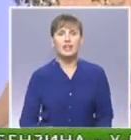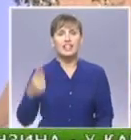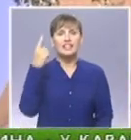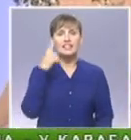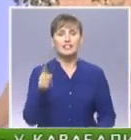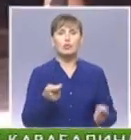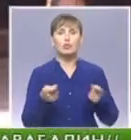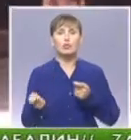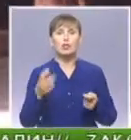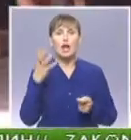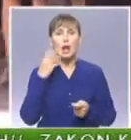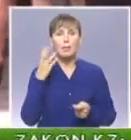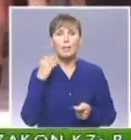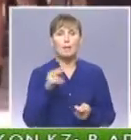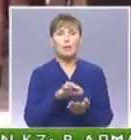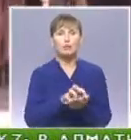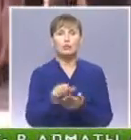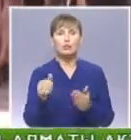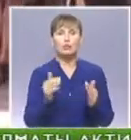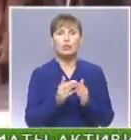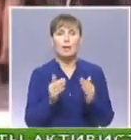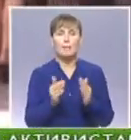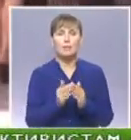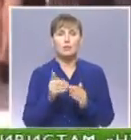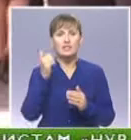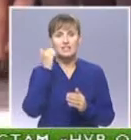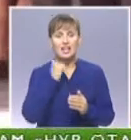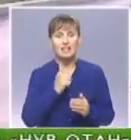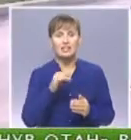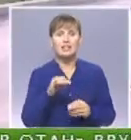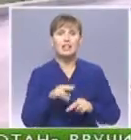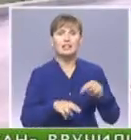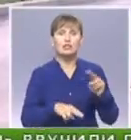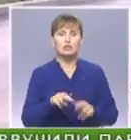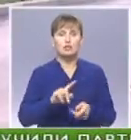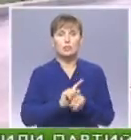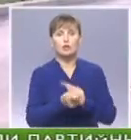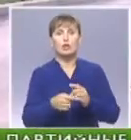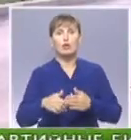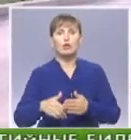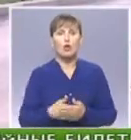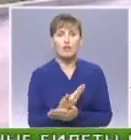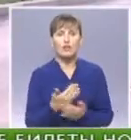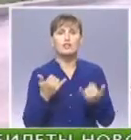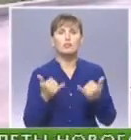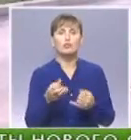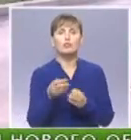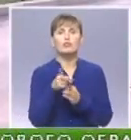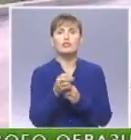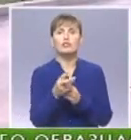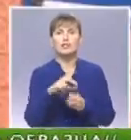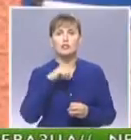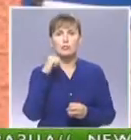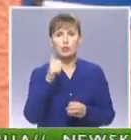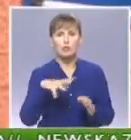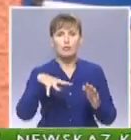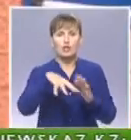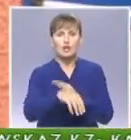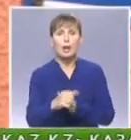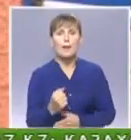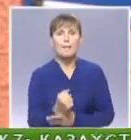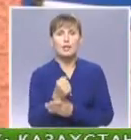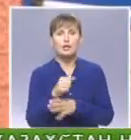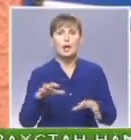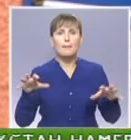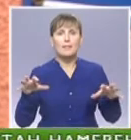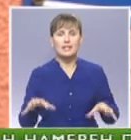Инициатива руководства Алматы по сносу домов старой постройки и строительству на их месте современного жилья еще в 2012 году нашла поддержку